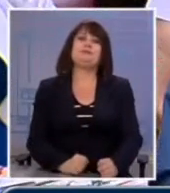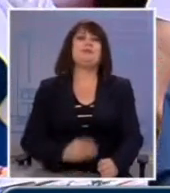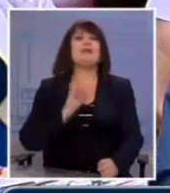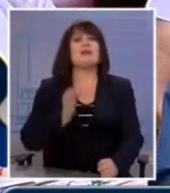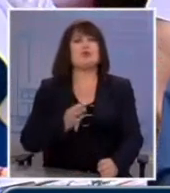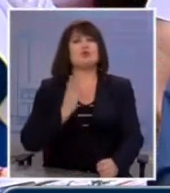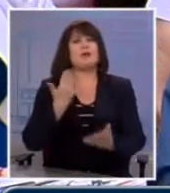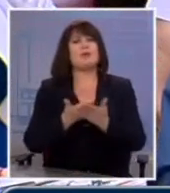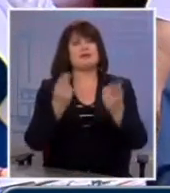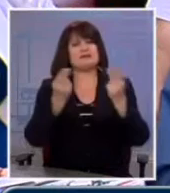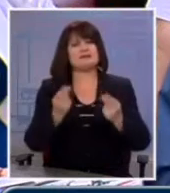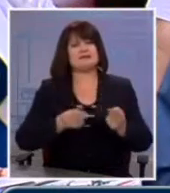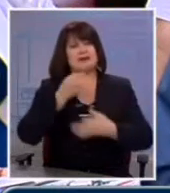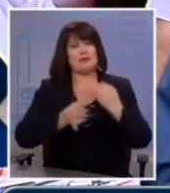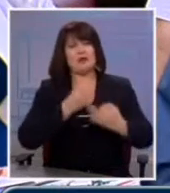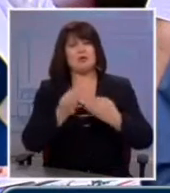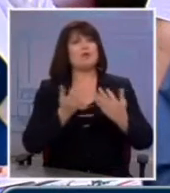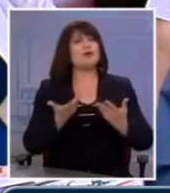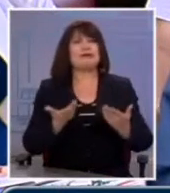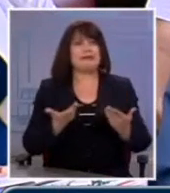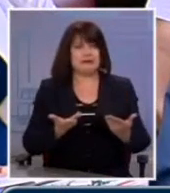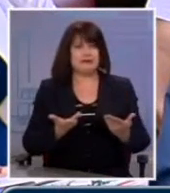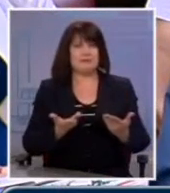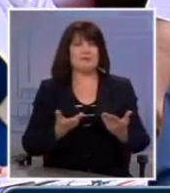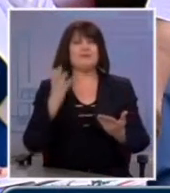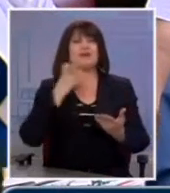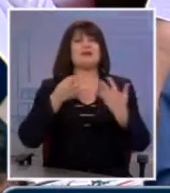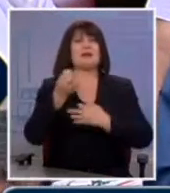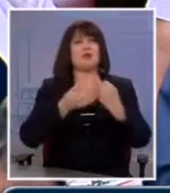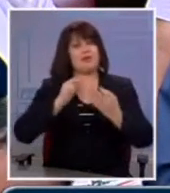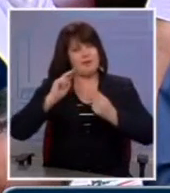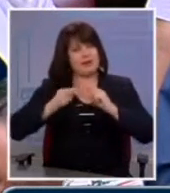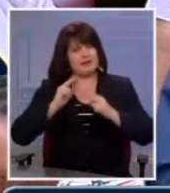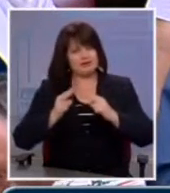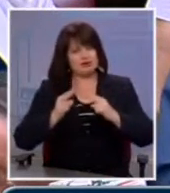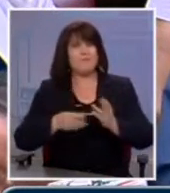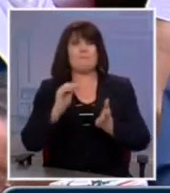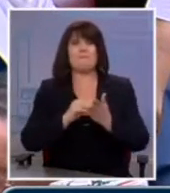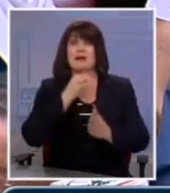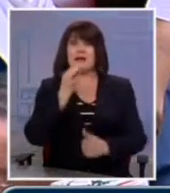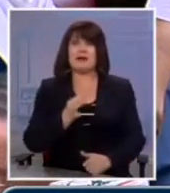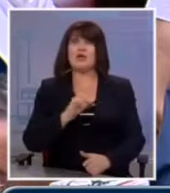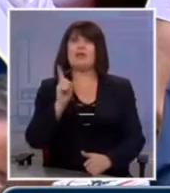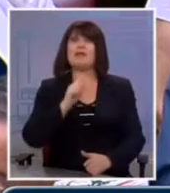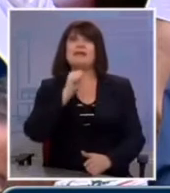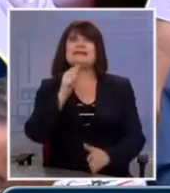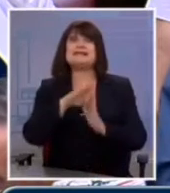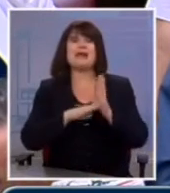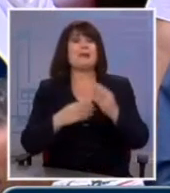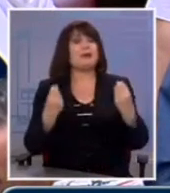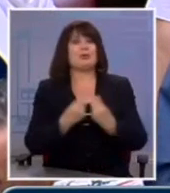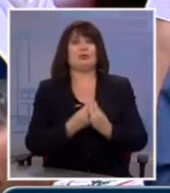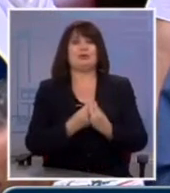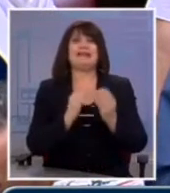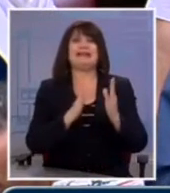στοιχεία να επισημάνουμε από την τοποθέτηση του κ. Βενιζέλου. Επαναλαμβάνω, δεν είναι συνταγματικής τάξης,